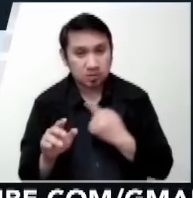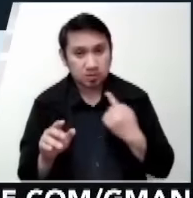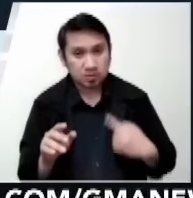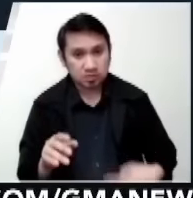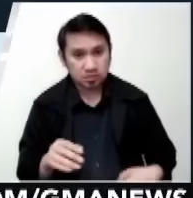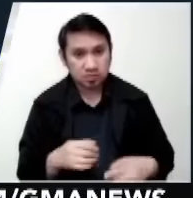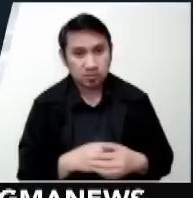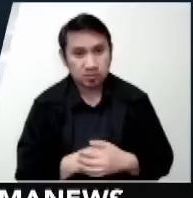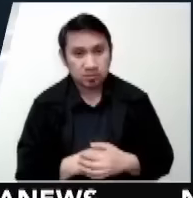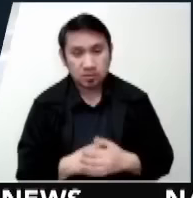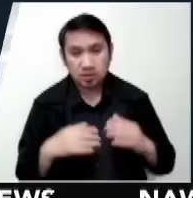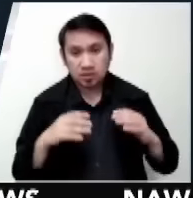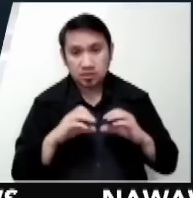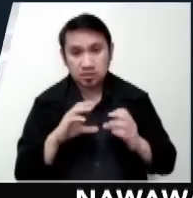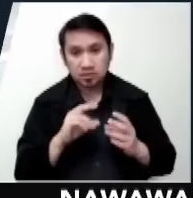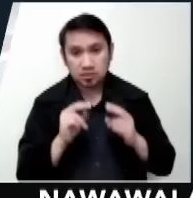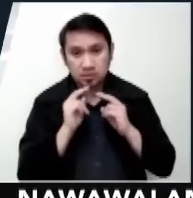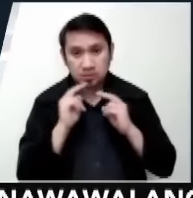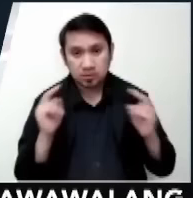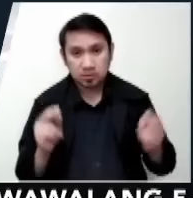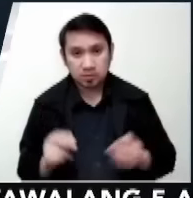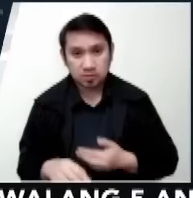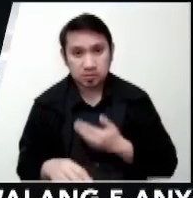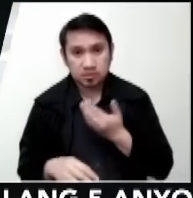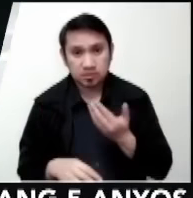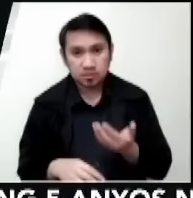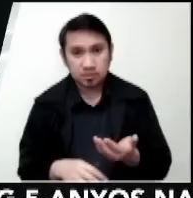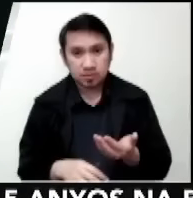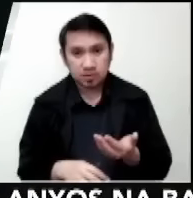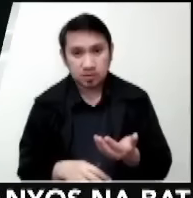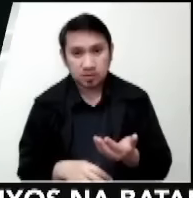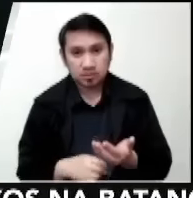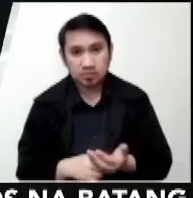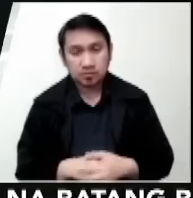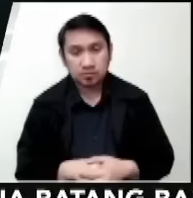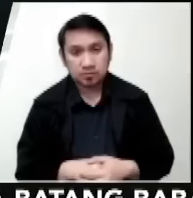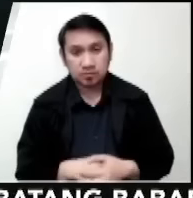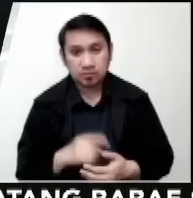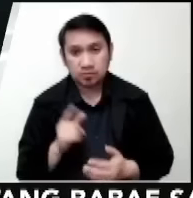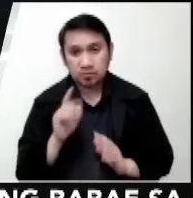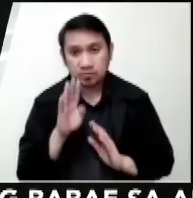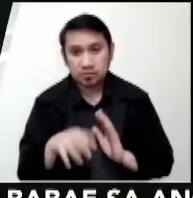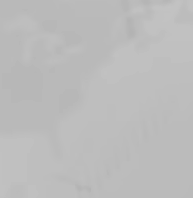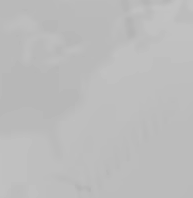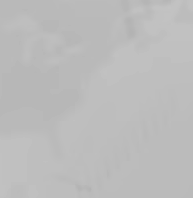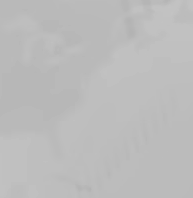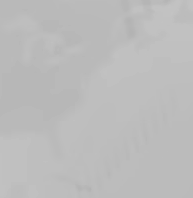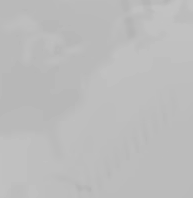Para sa GMA Integrated News, ako si Ivan Mayrina. Nakatutok 24 oras.